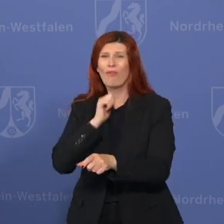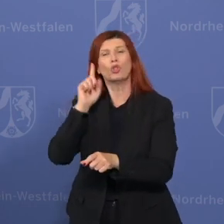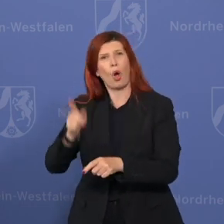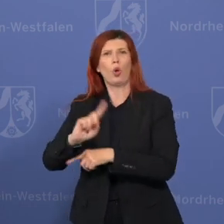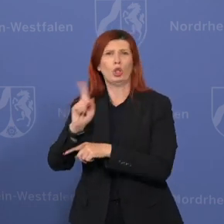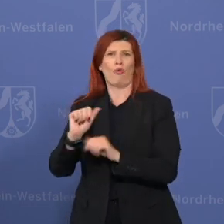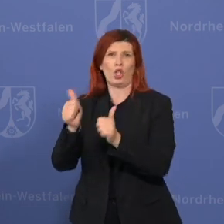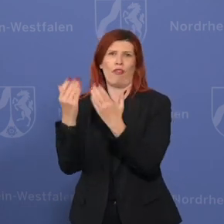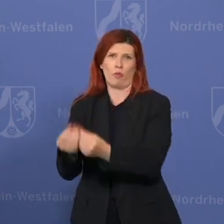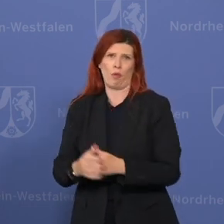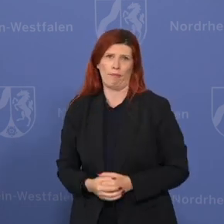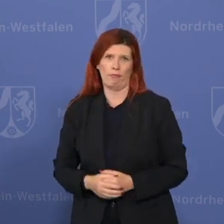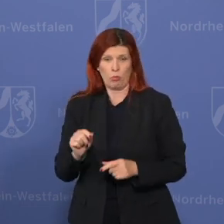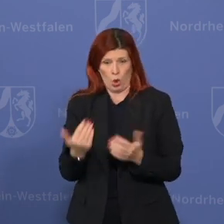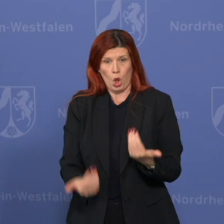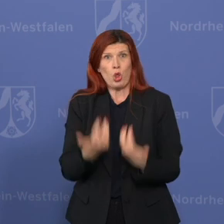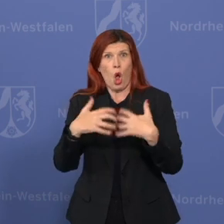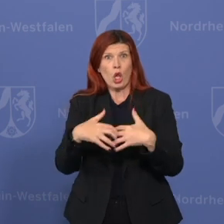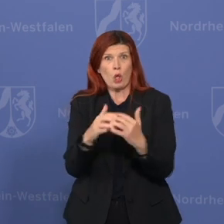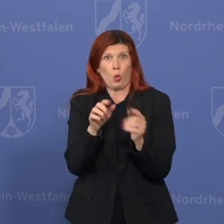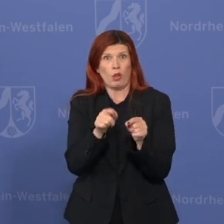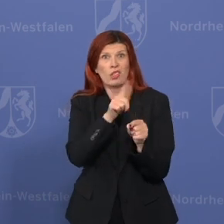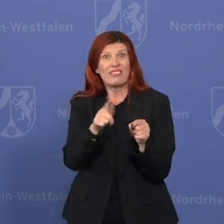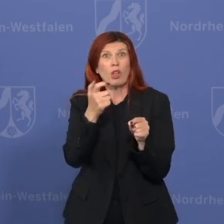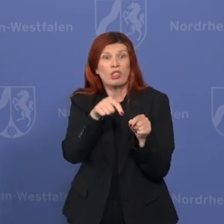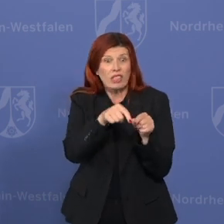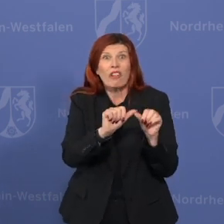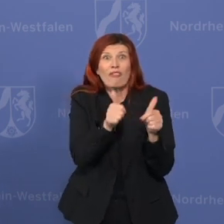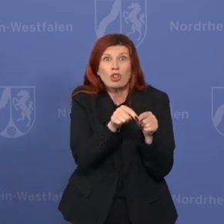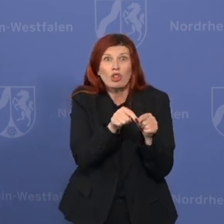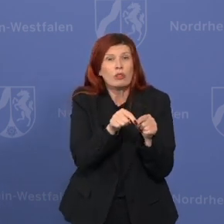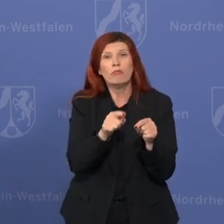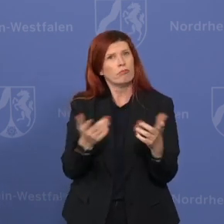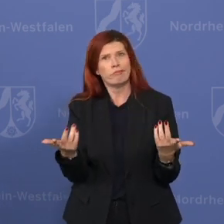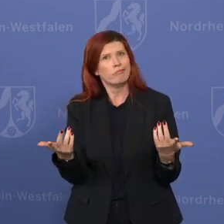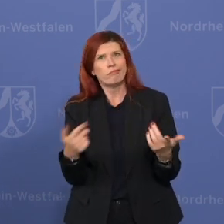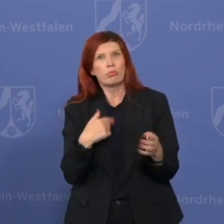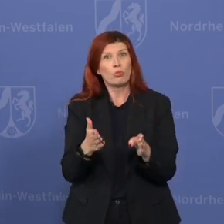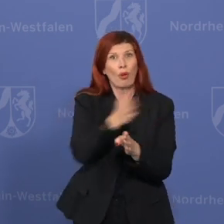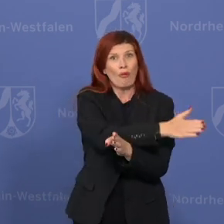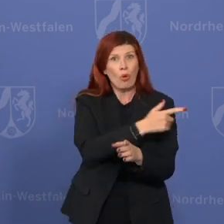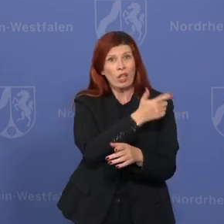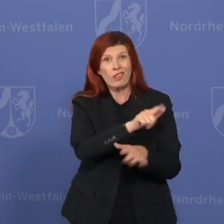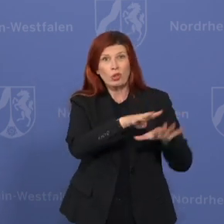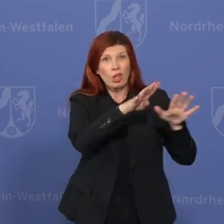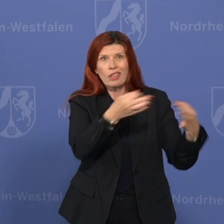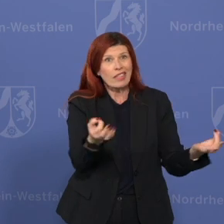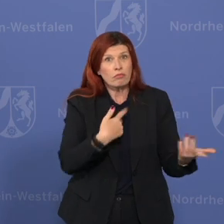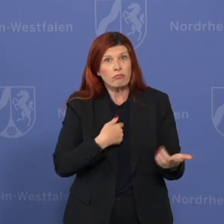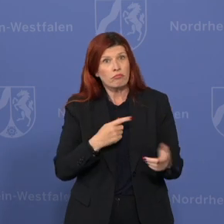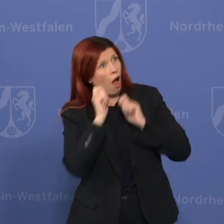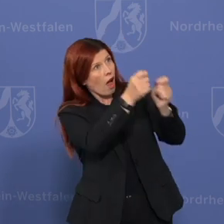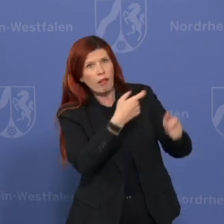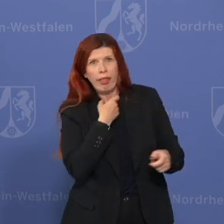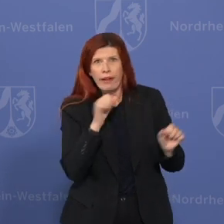gegründeten Unternehmen, die in diesem Jahr neu gegründeten Unternehmen, haben in der Regel keine Rücklagen, um die schwierige Situation zu